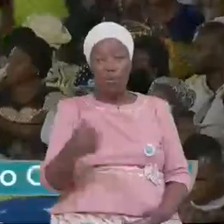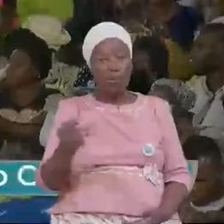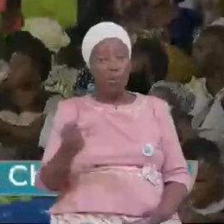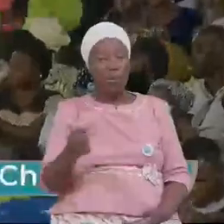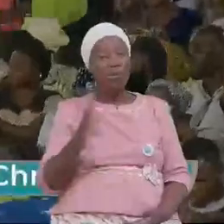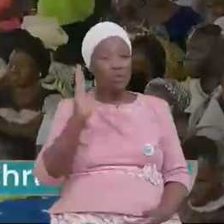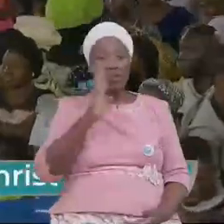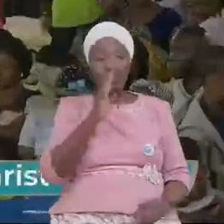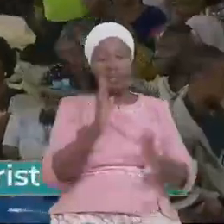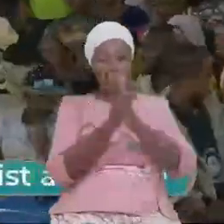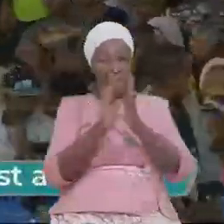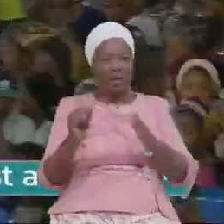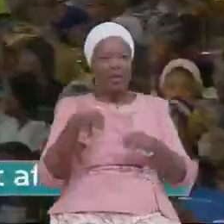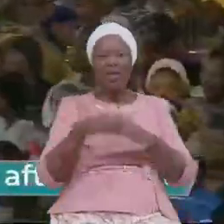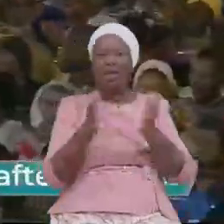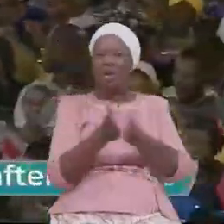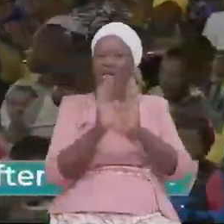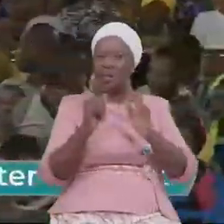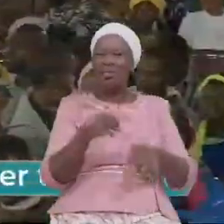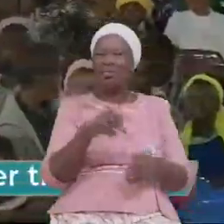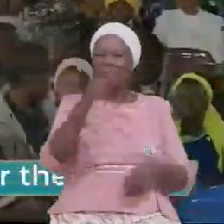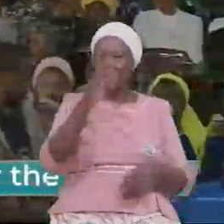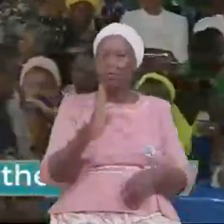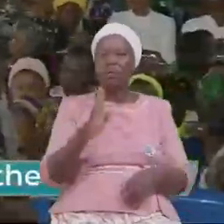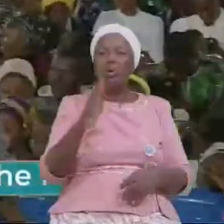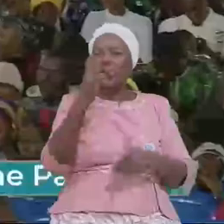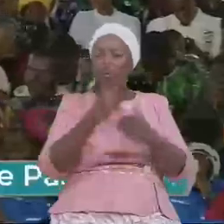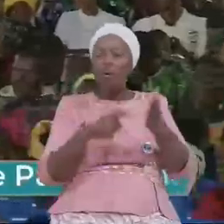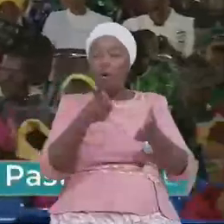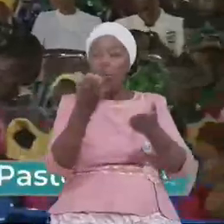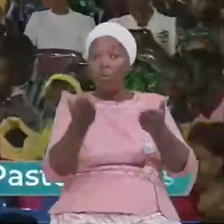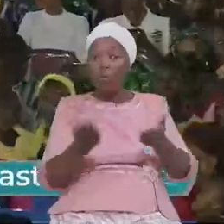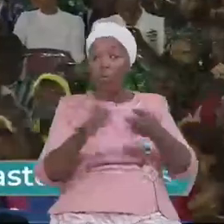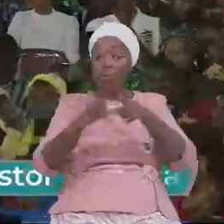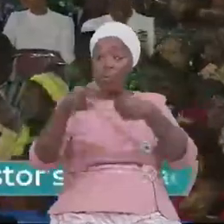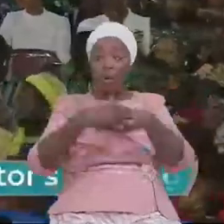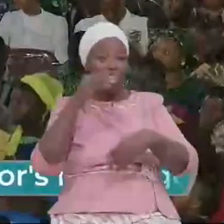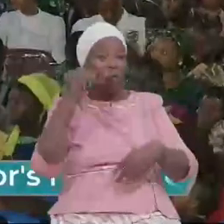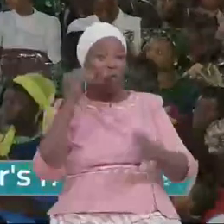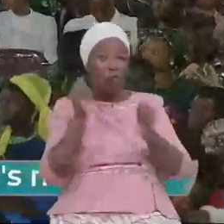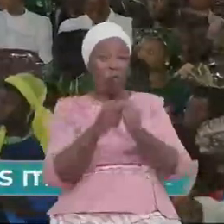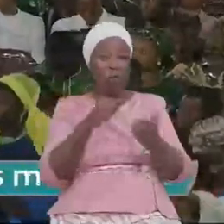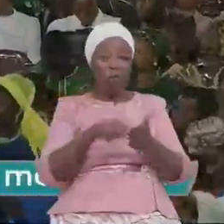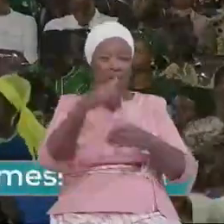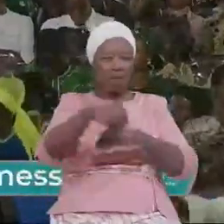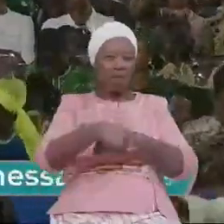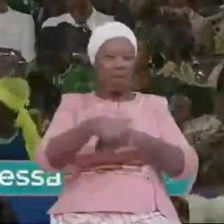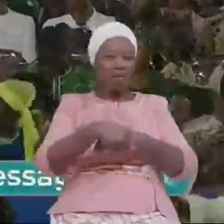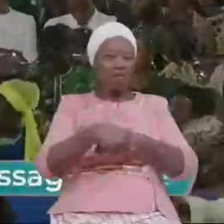Que les autres se plongent dans la prière en demandant au Seigneur